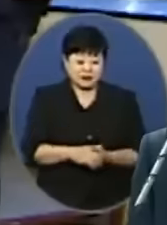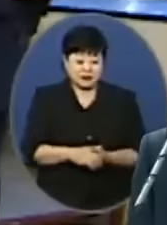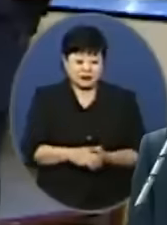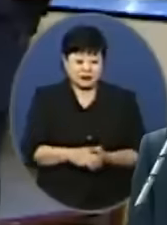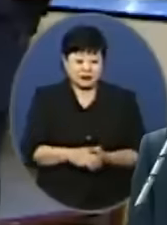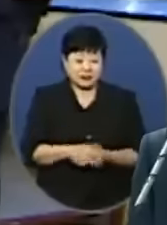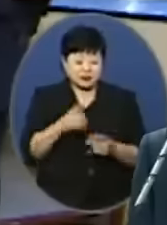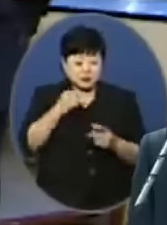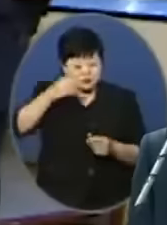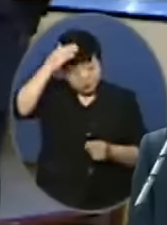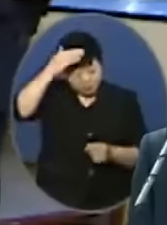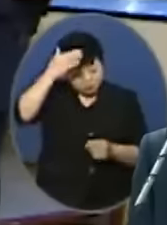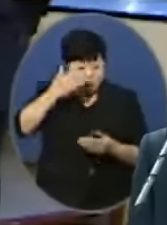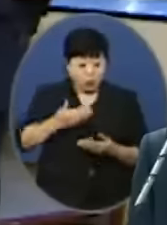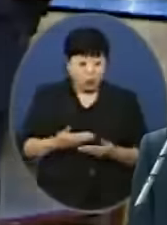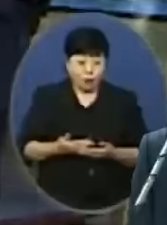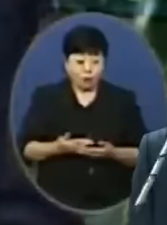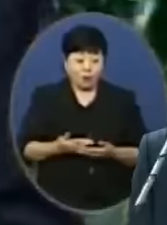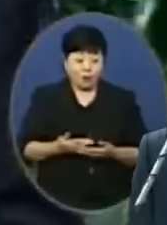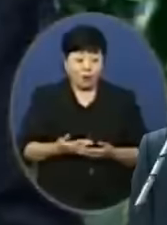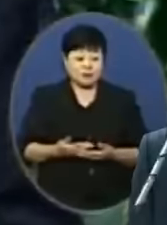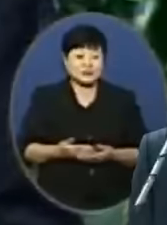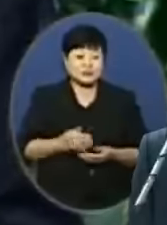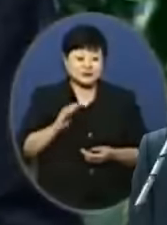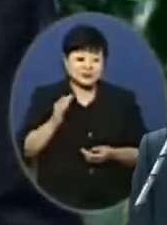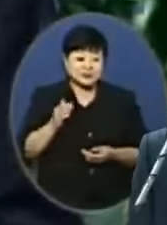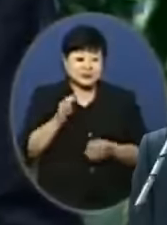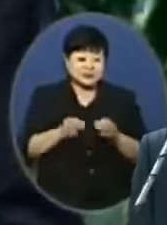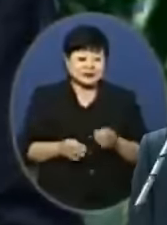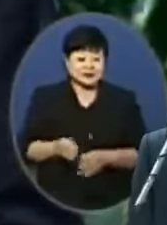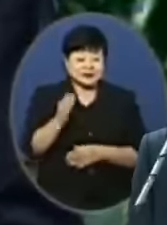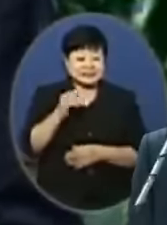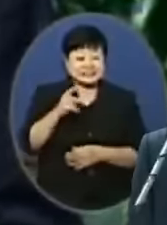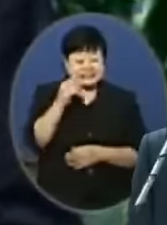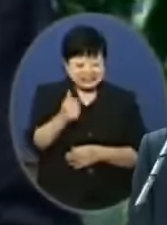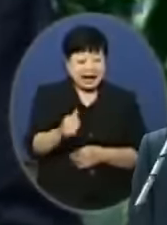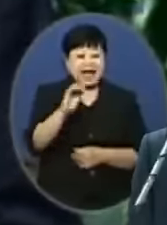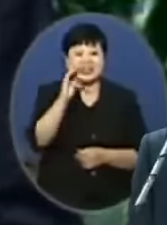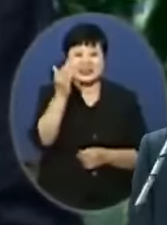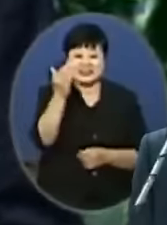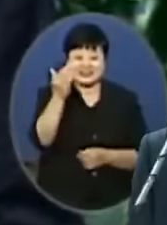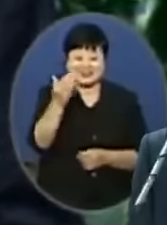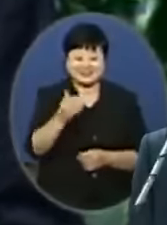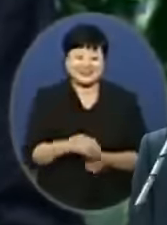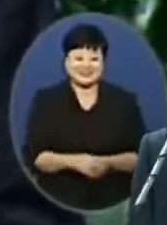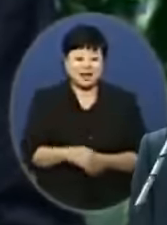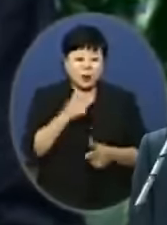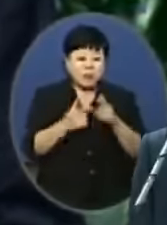와서 안수기도를 받았다나요? 그러고 왔는데 시장이 되셨어요.